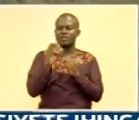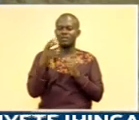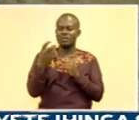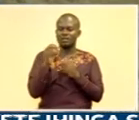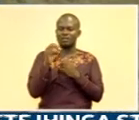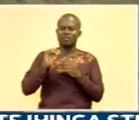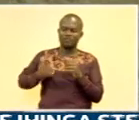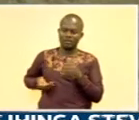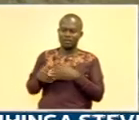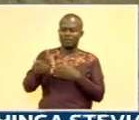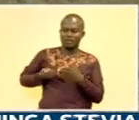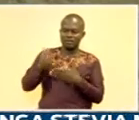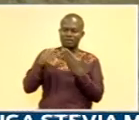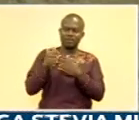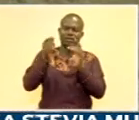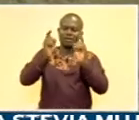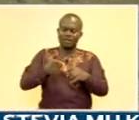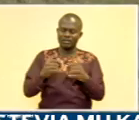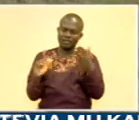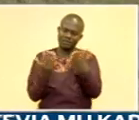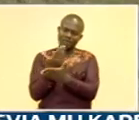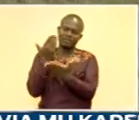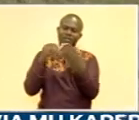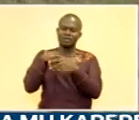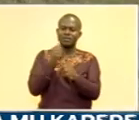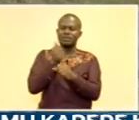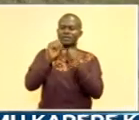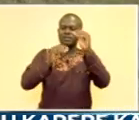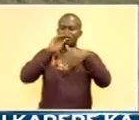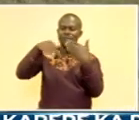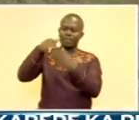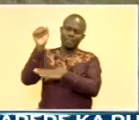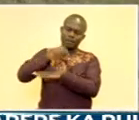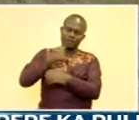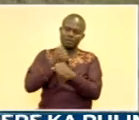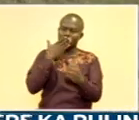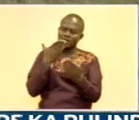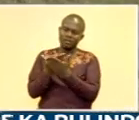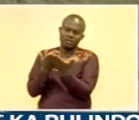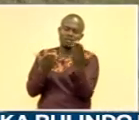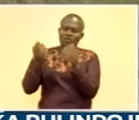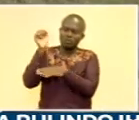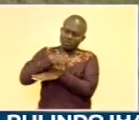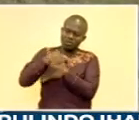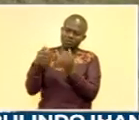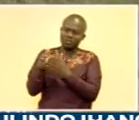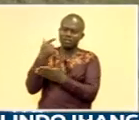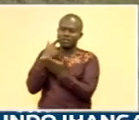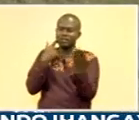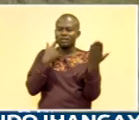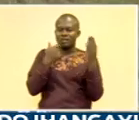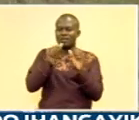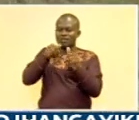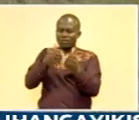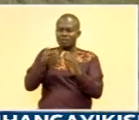bari n'abategarugori bagiye kuzana ikibatsi gishya mu mikorere y'inzego, kurushaho gukora neza, kurushaho kwegera abaturage, kurushaho gukurikirana